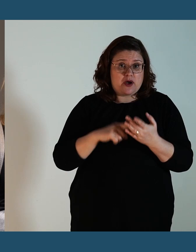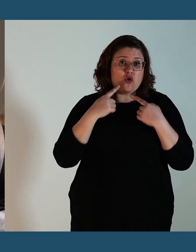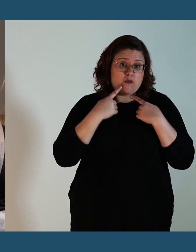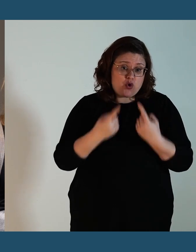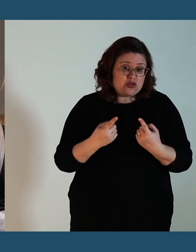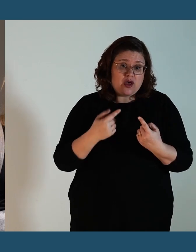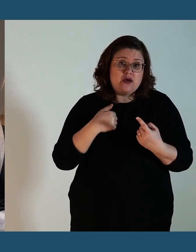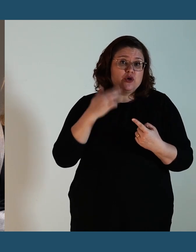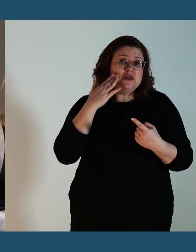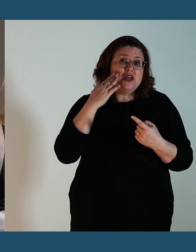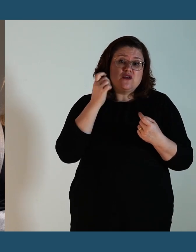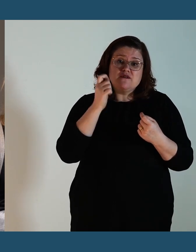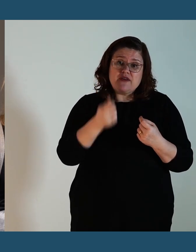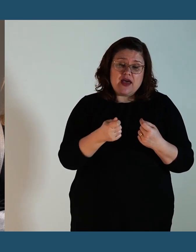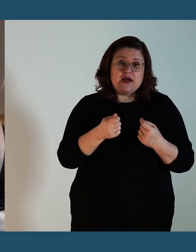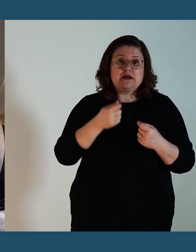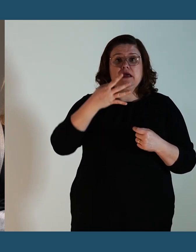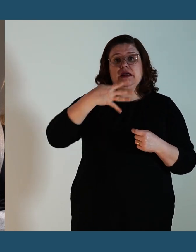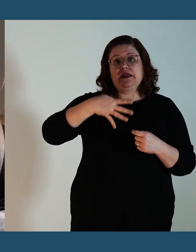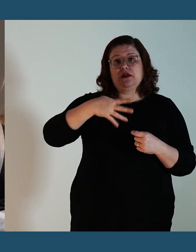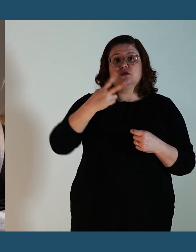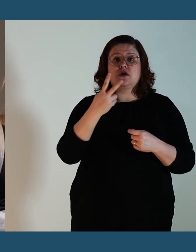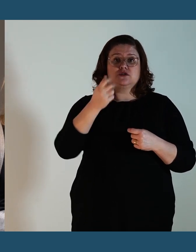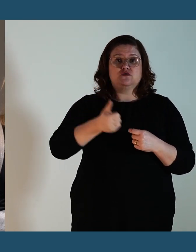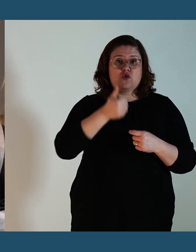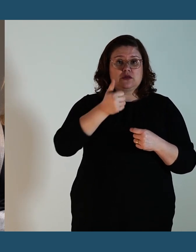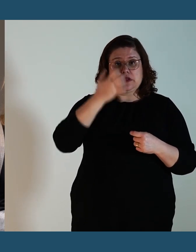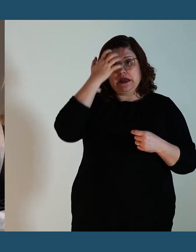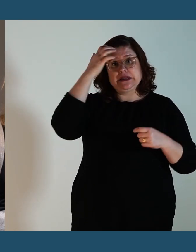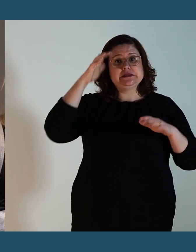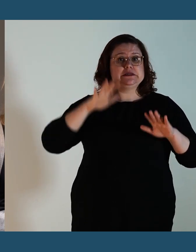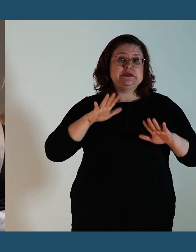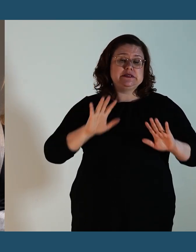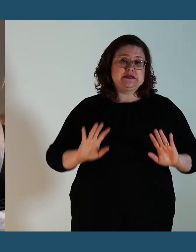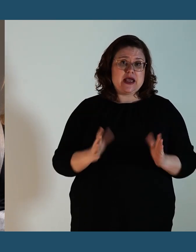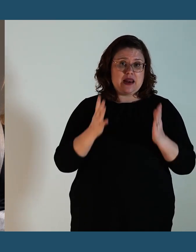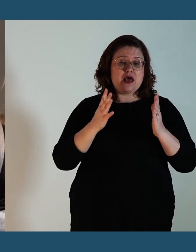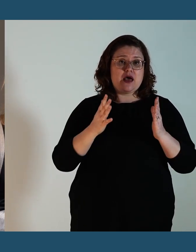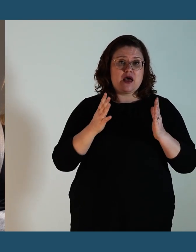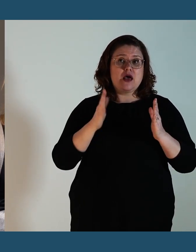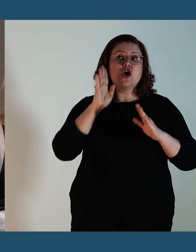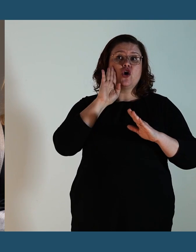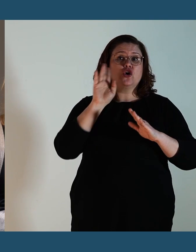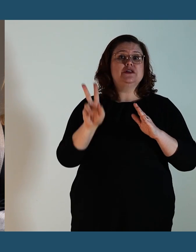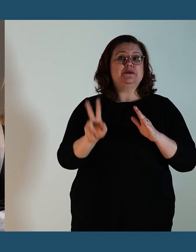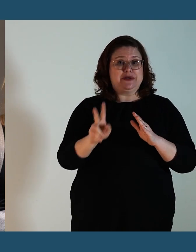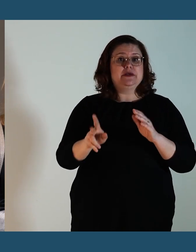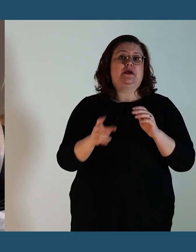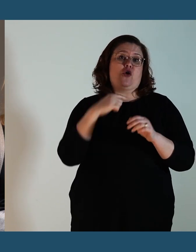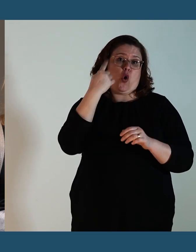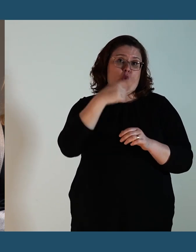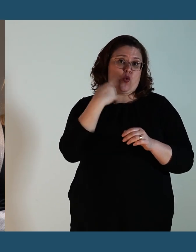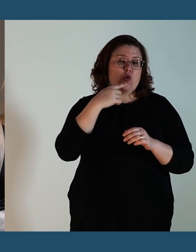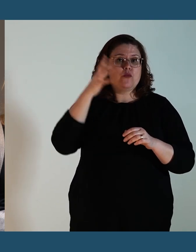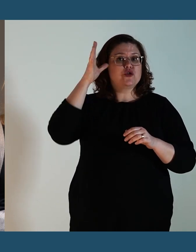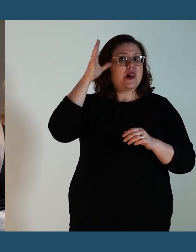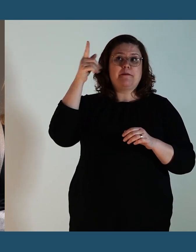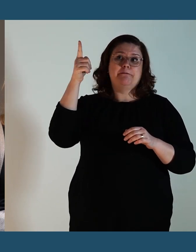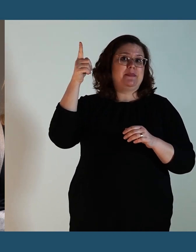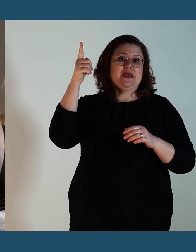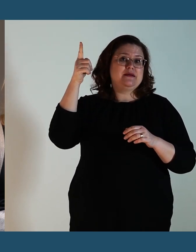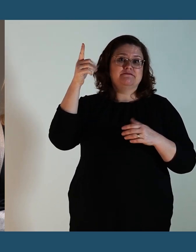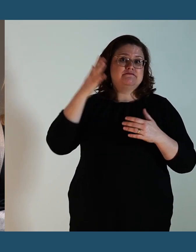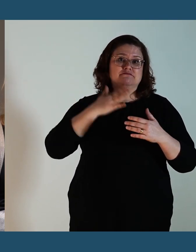hirveän ohut. Mä oon 42 vuotta elämästäni asunut Helsingissä. Mä olen kyllä Oulusta kotoisin, mutta varsinaisesti Lappiin mulla ei ole